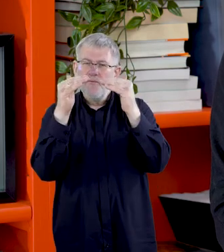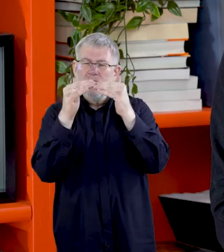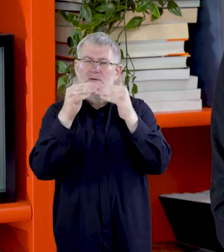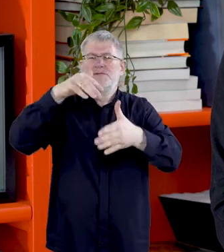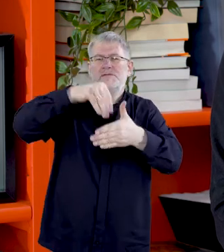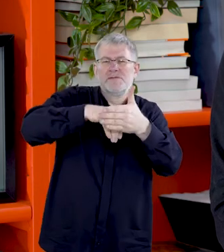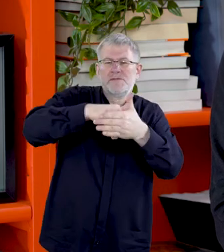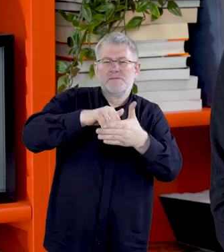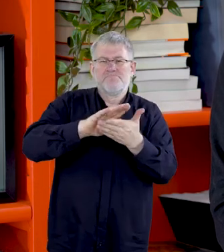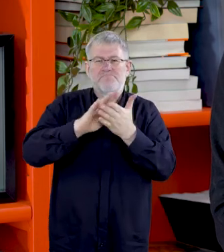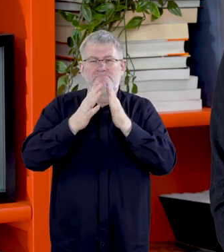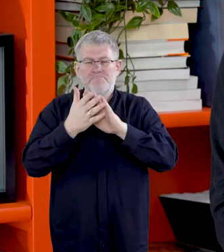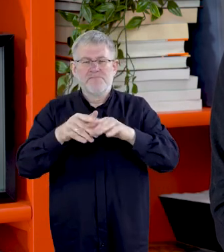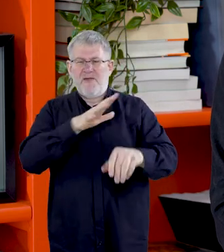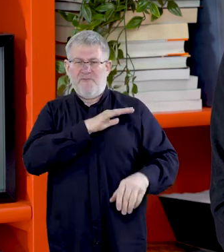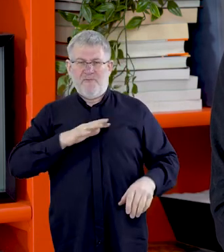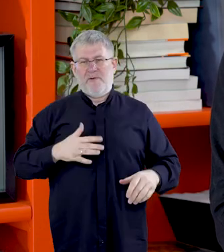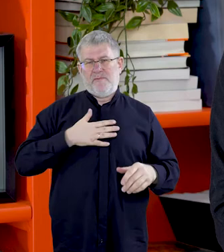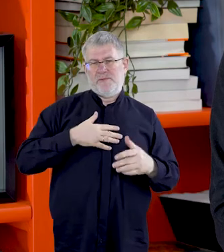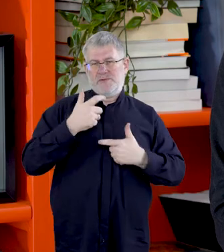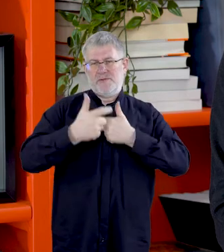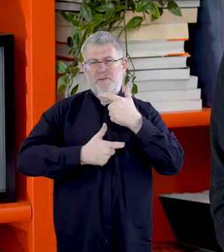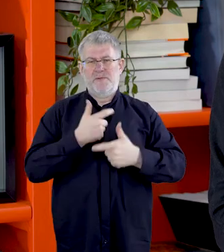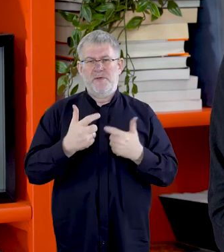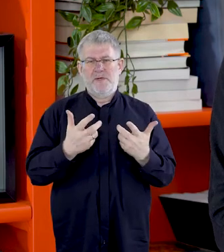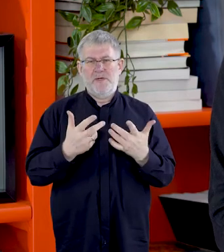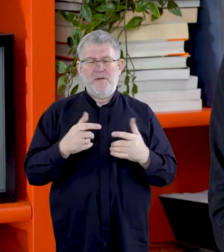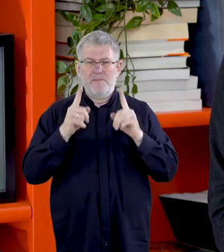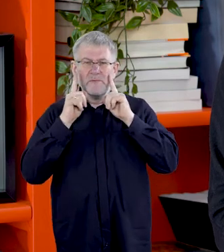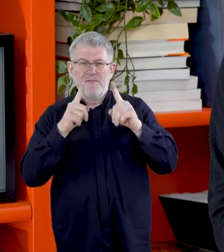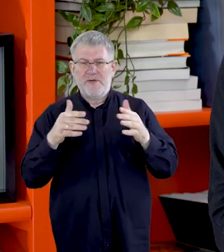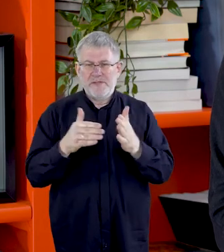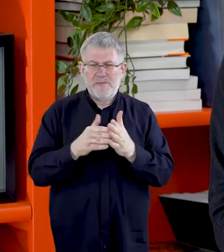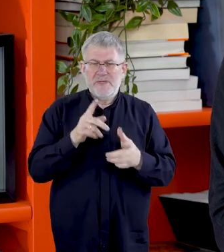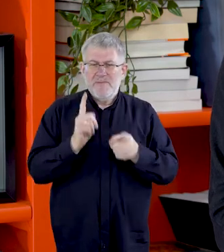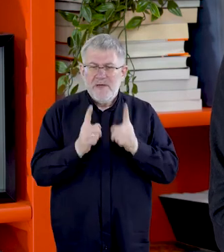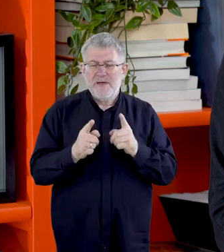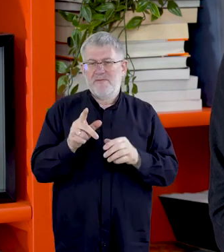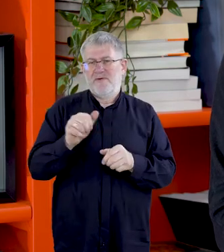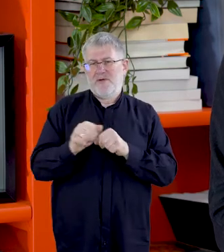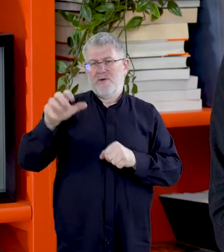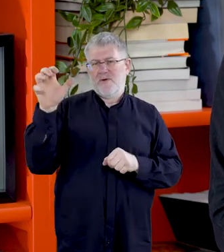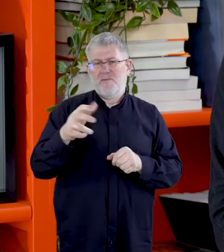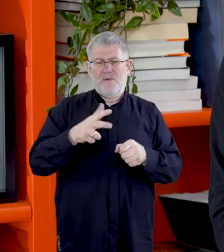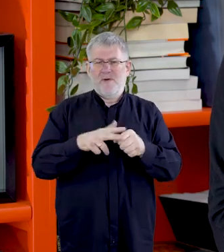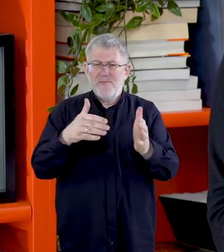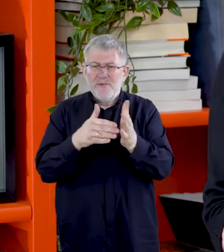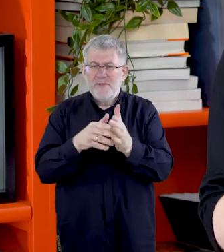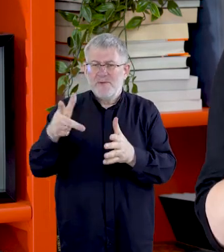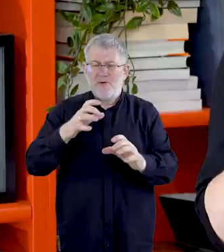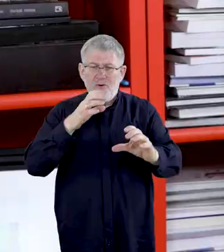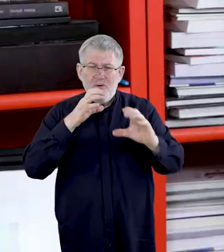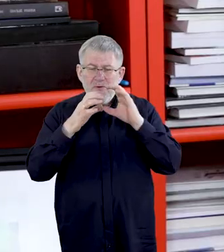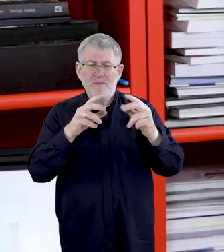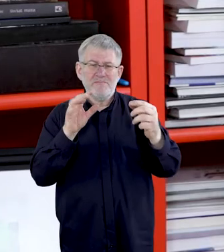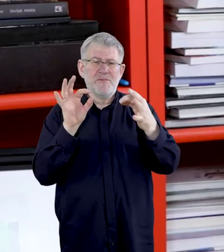traktowaniu, to wiele mamy do zrobienia, a naprawdę trzeba się spieszyć, bo to jest grupa, która potrzebuje tego kontaktu i